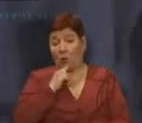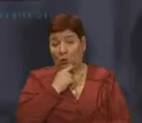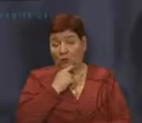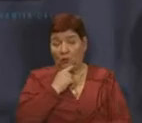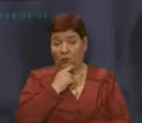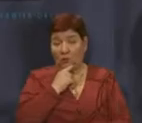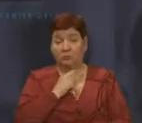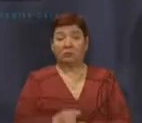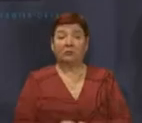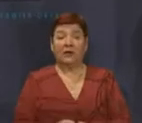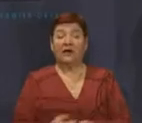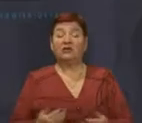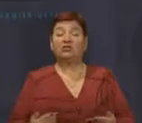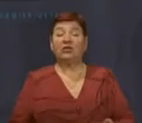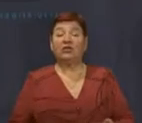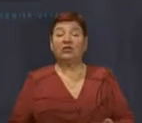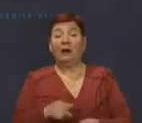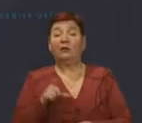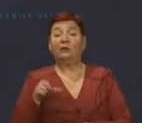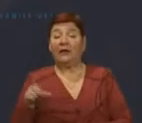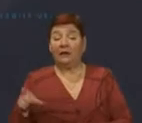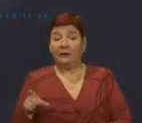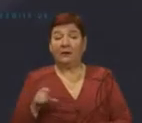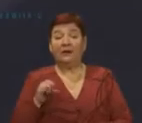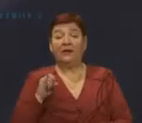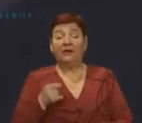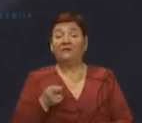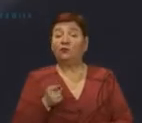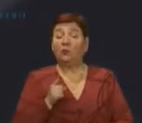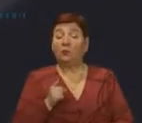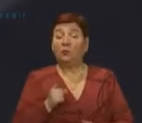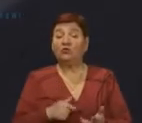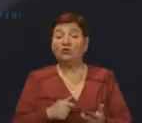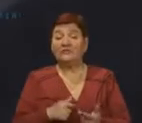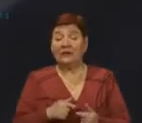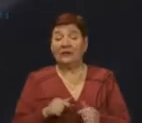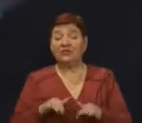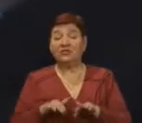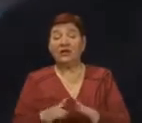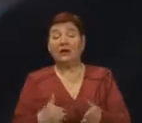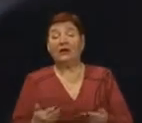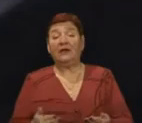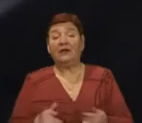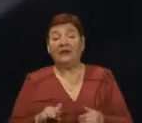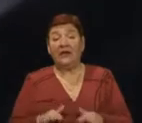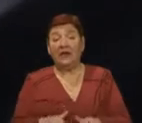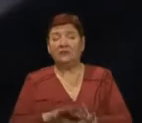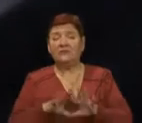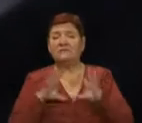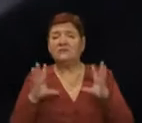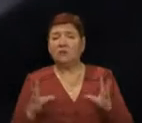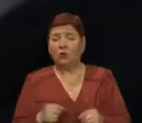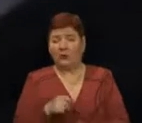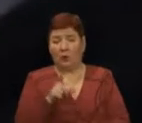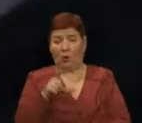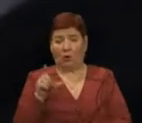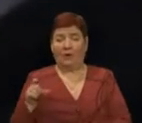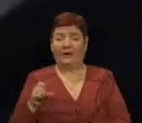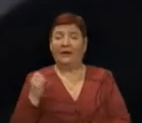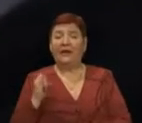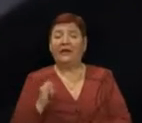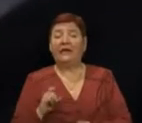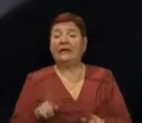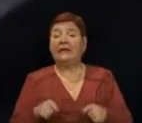на життя людей, а і в тому числі на життєдіяльність в цілому громад і